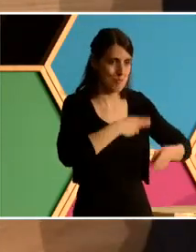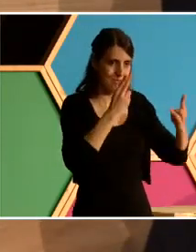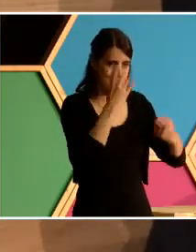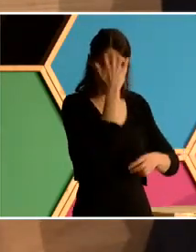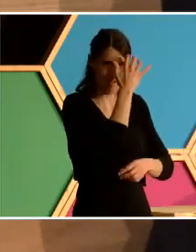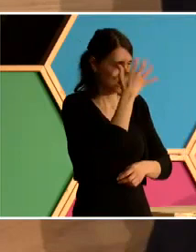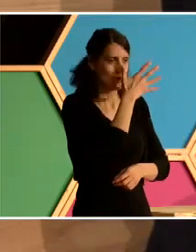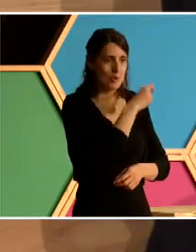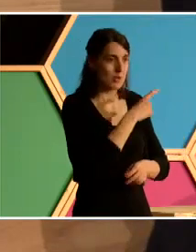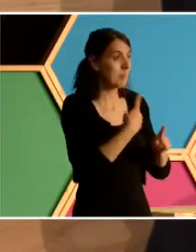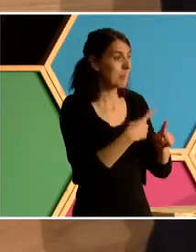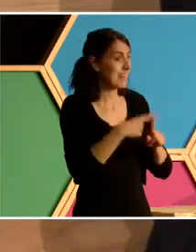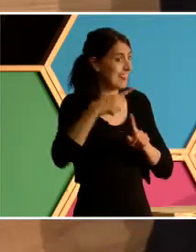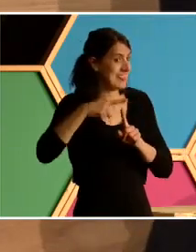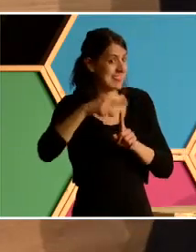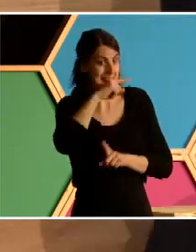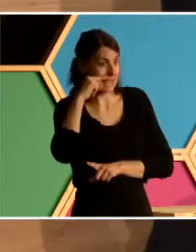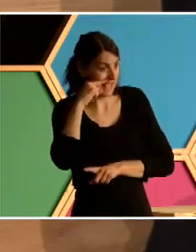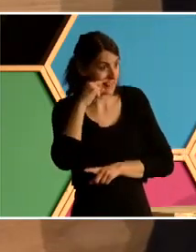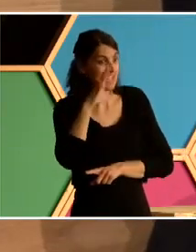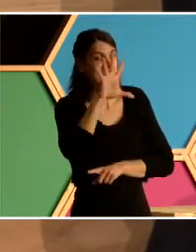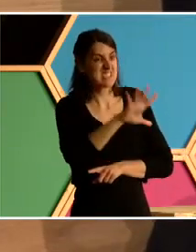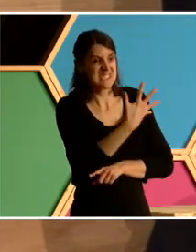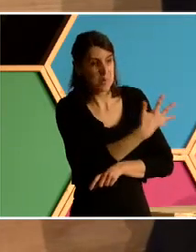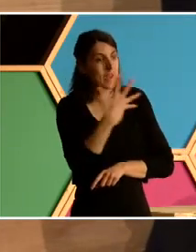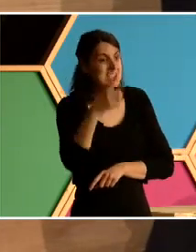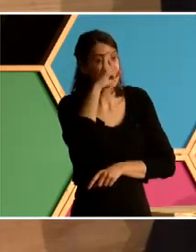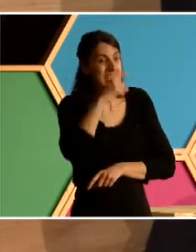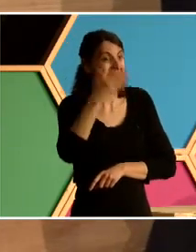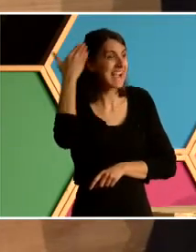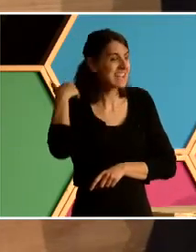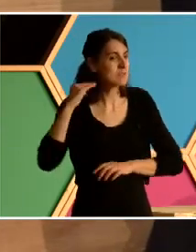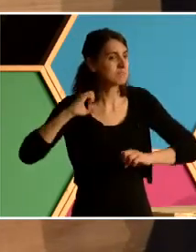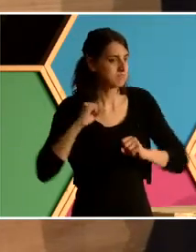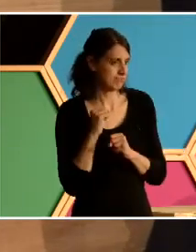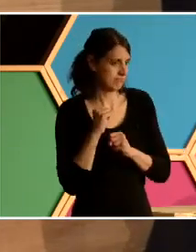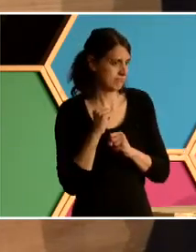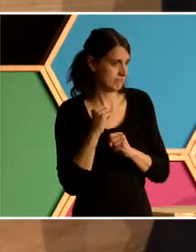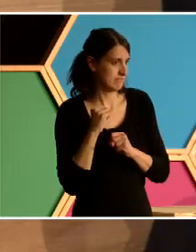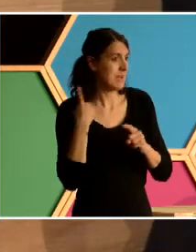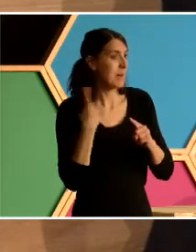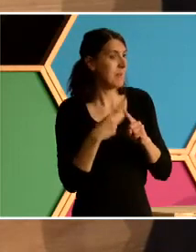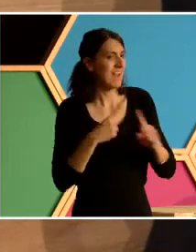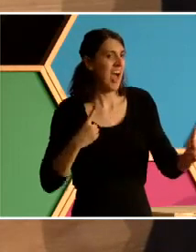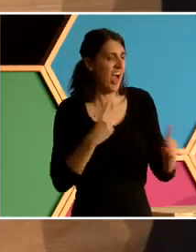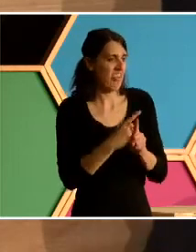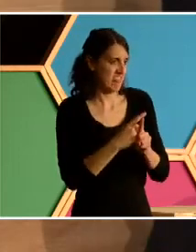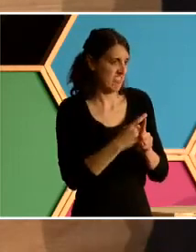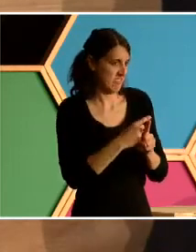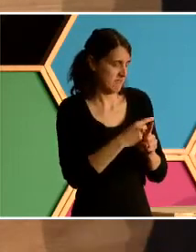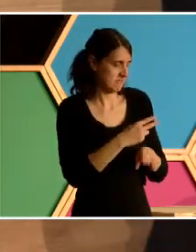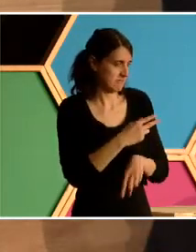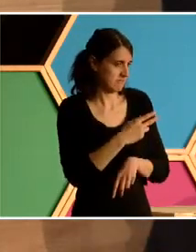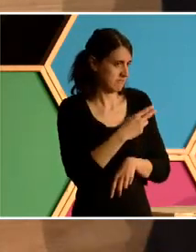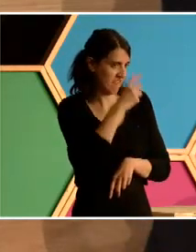on, el seu oncle, que és el meu amic, fa 55 anys havia estat empresonat per antifranquista. Així